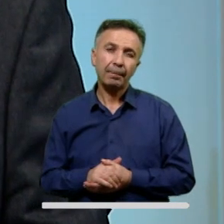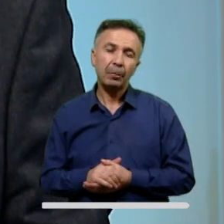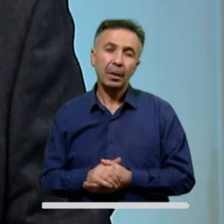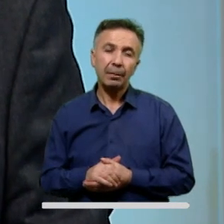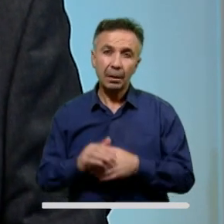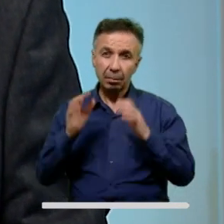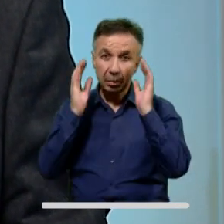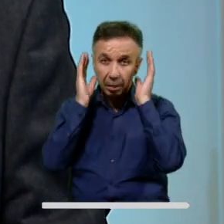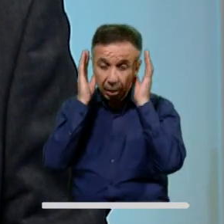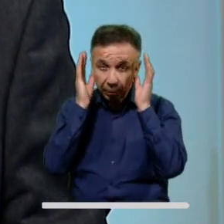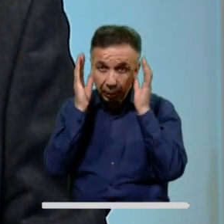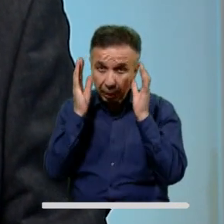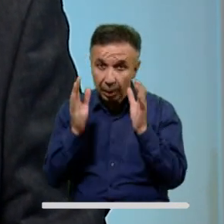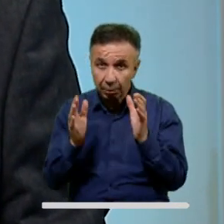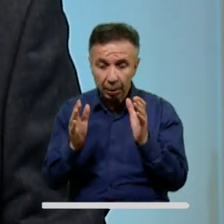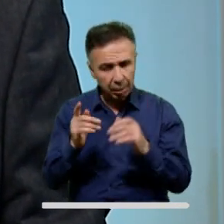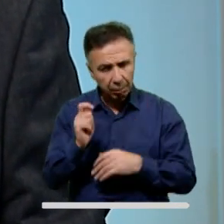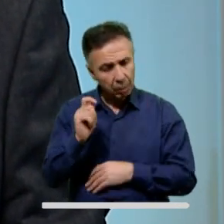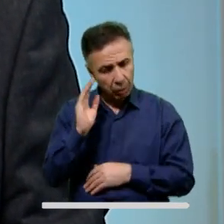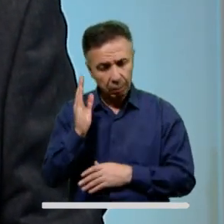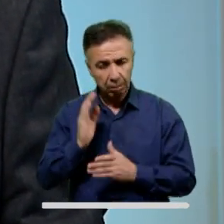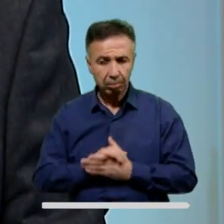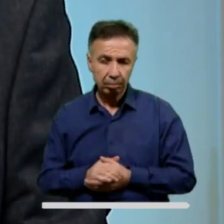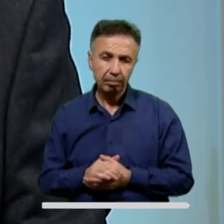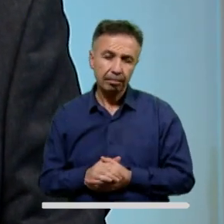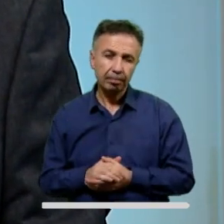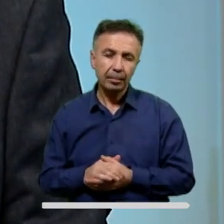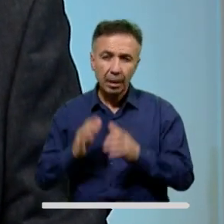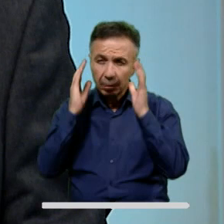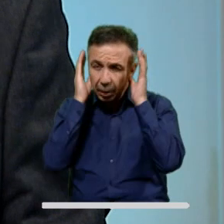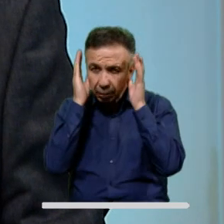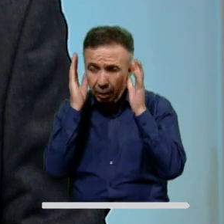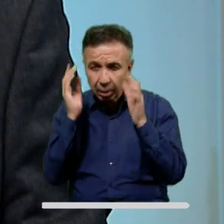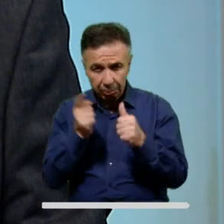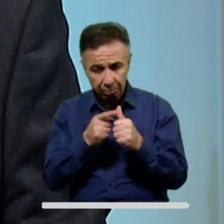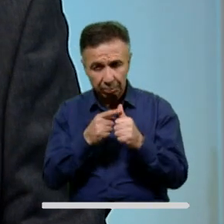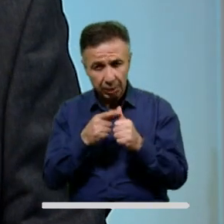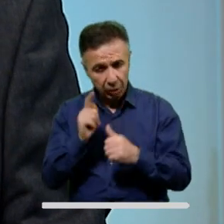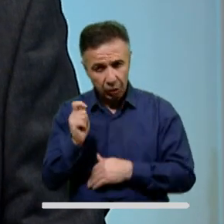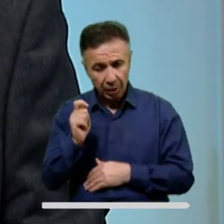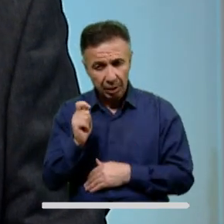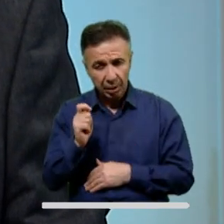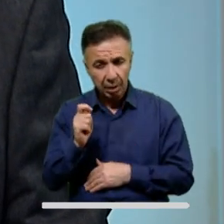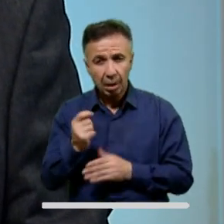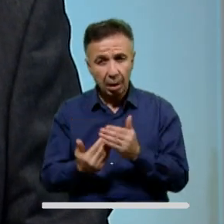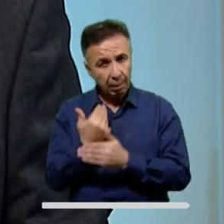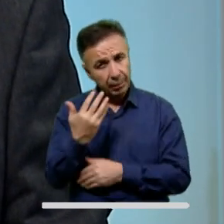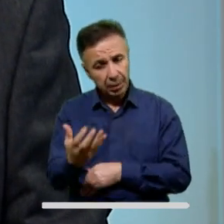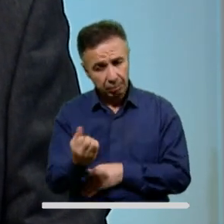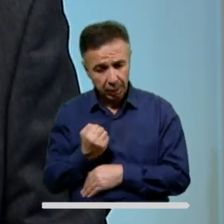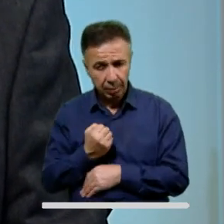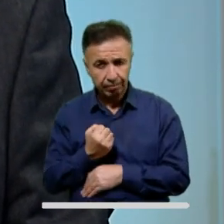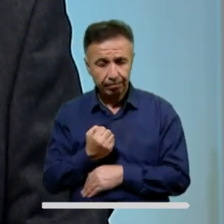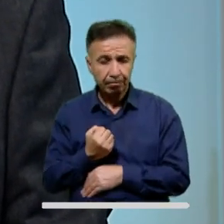namaz kılmanız gerekiyor. Namaz kılmanın ilk şartı da nedir? Abdest almaktır.